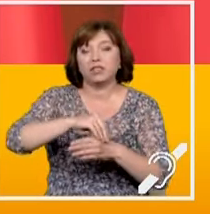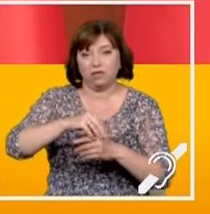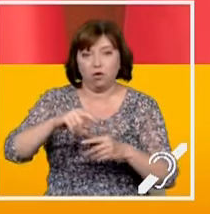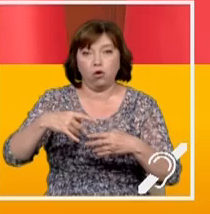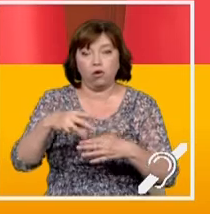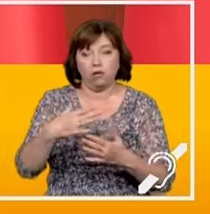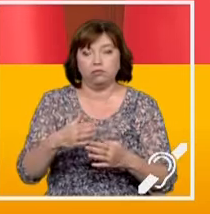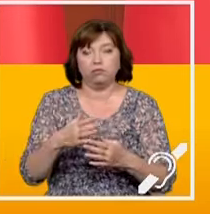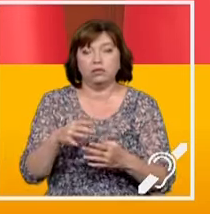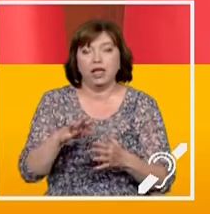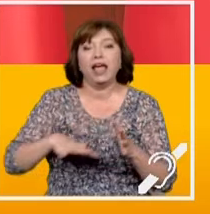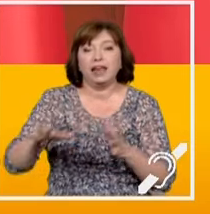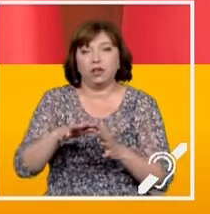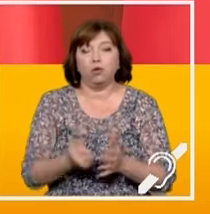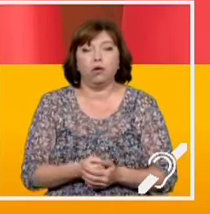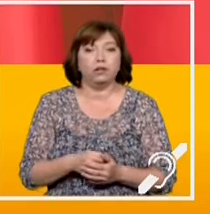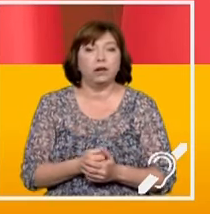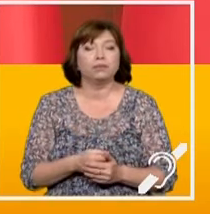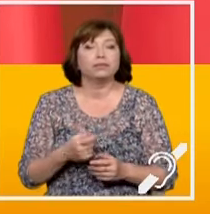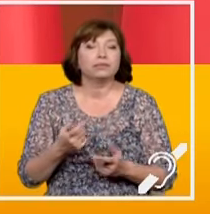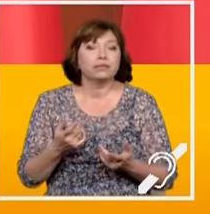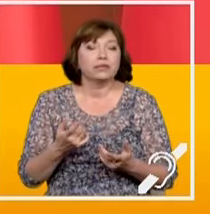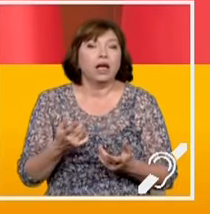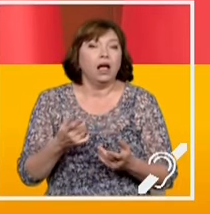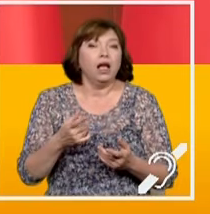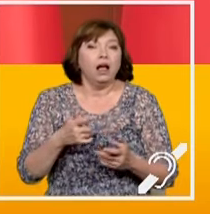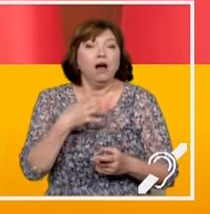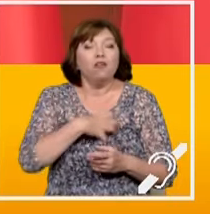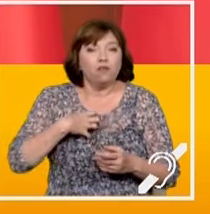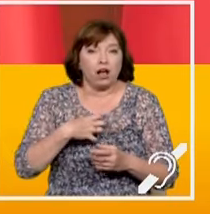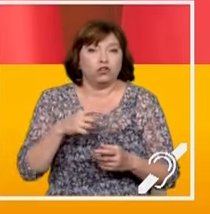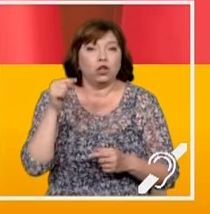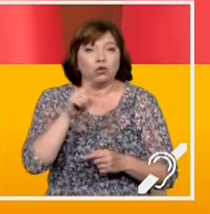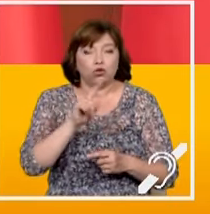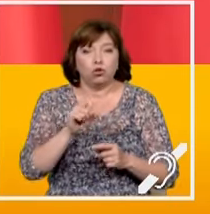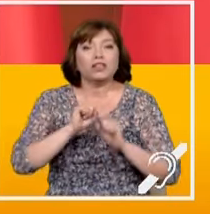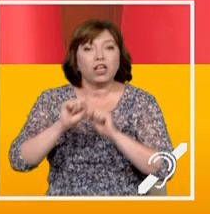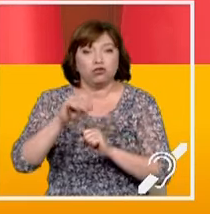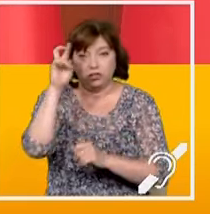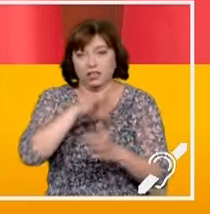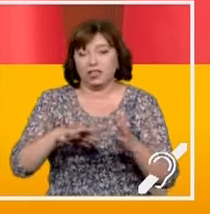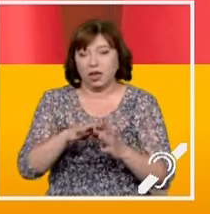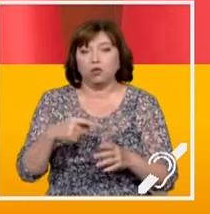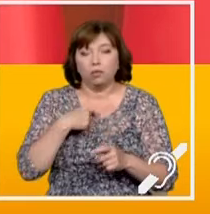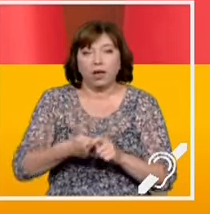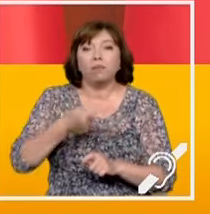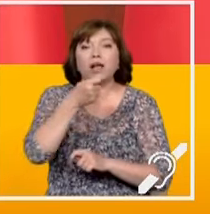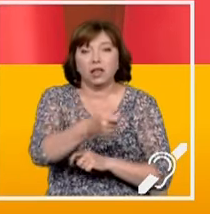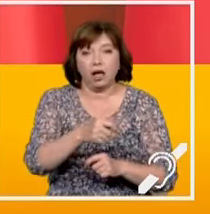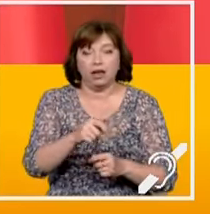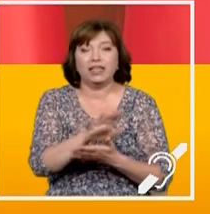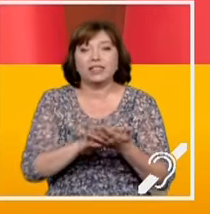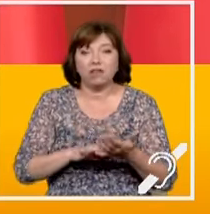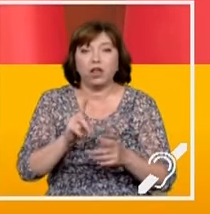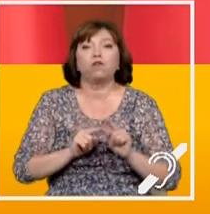regiuni. Cu misiunea esențială de a pune țara la adăpost, am depus cererea de aderare